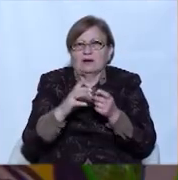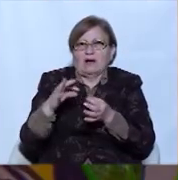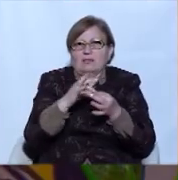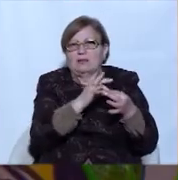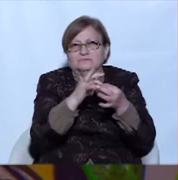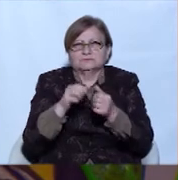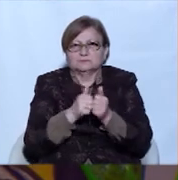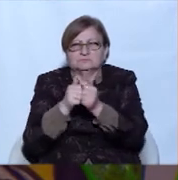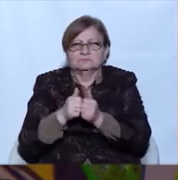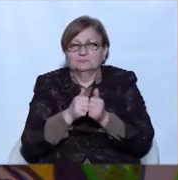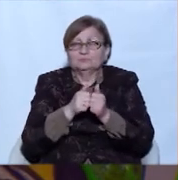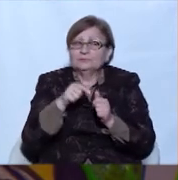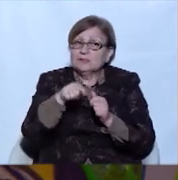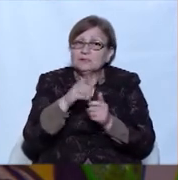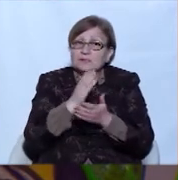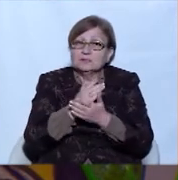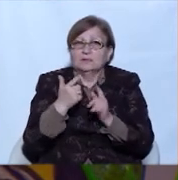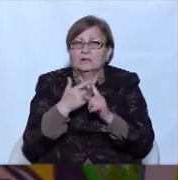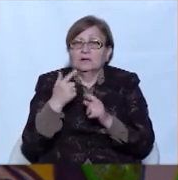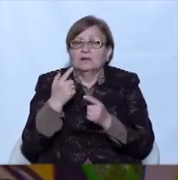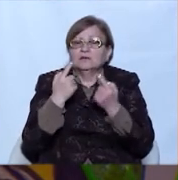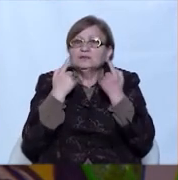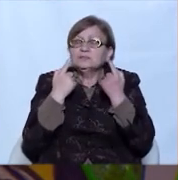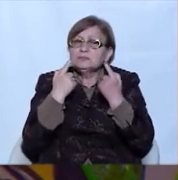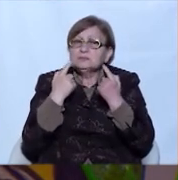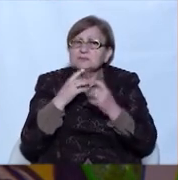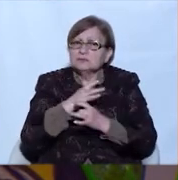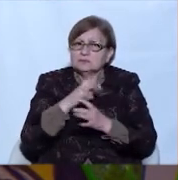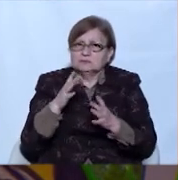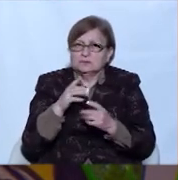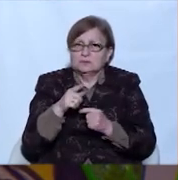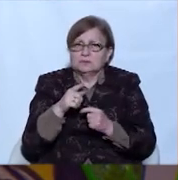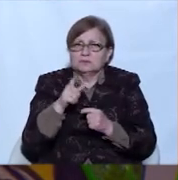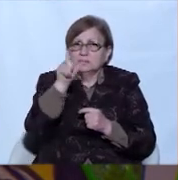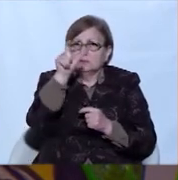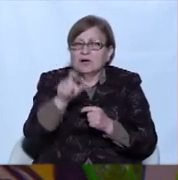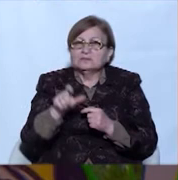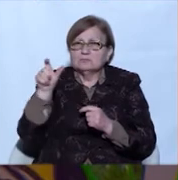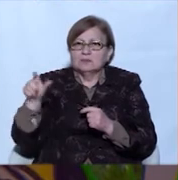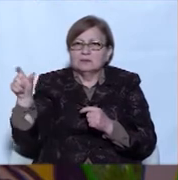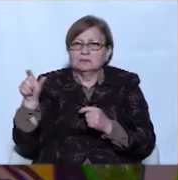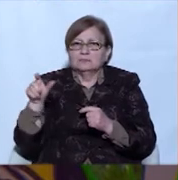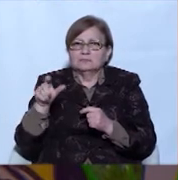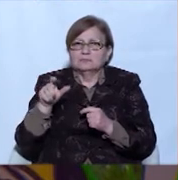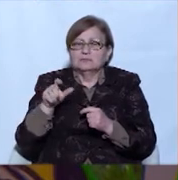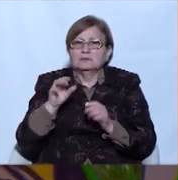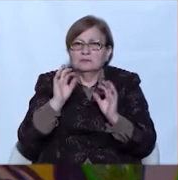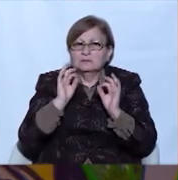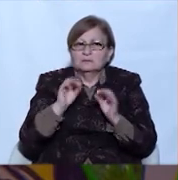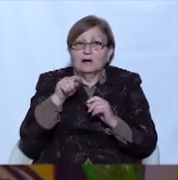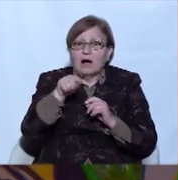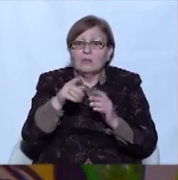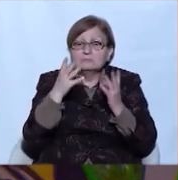ვიმეორებ, ერთ-ერთი ყველაზე დიდი დღესასწაული ადამიანების და სწორედ